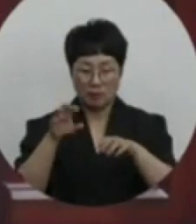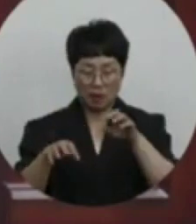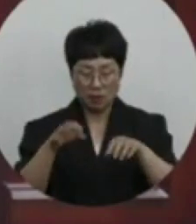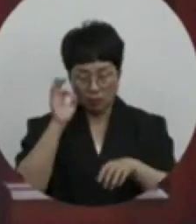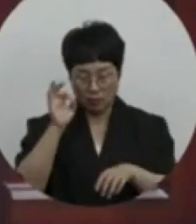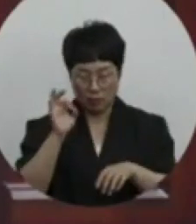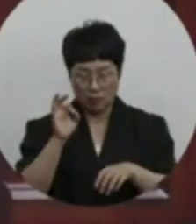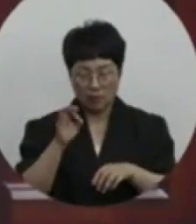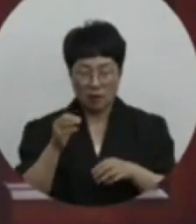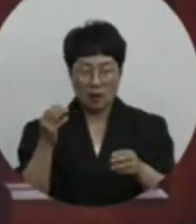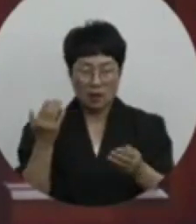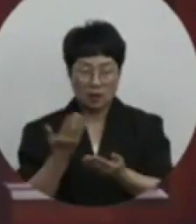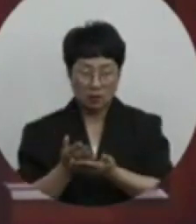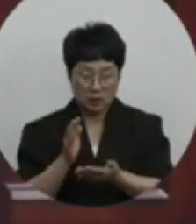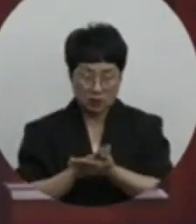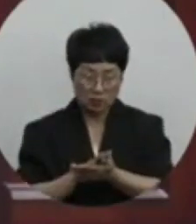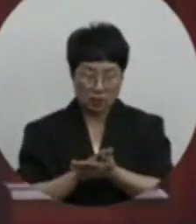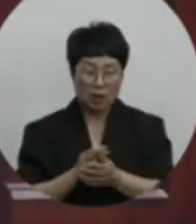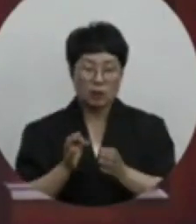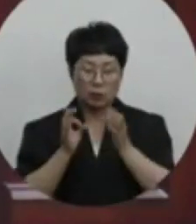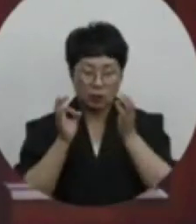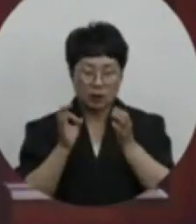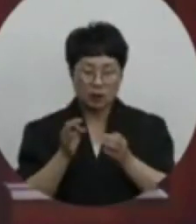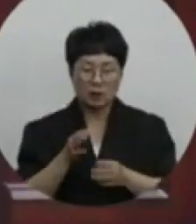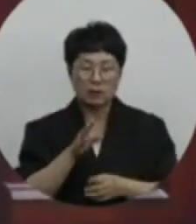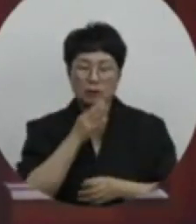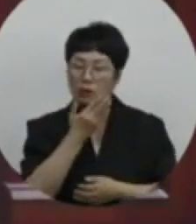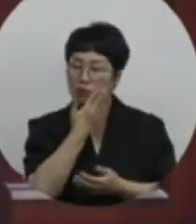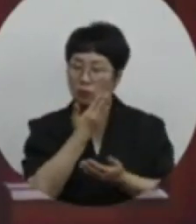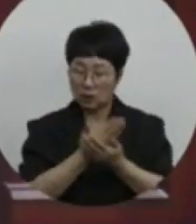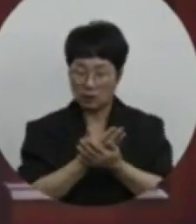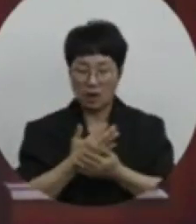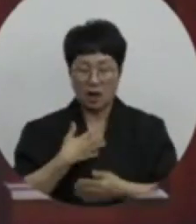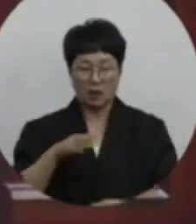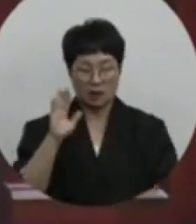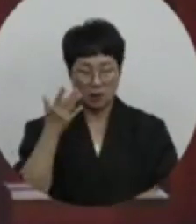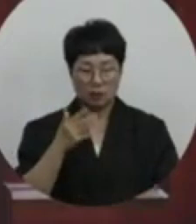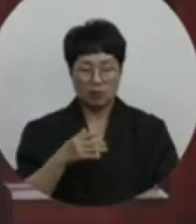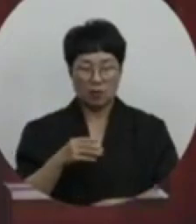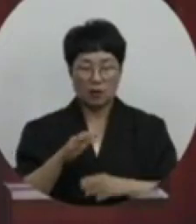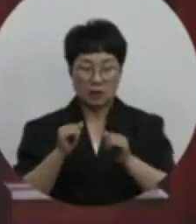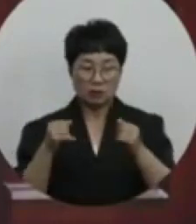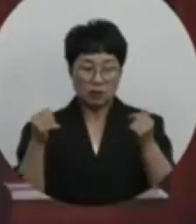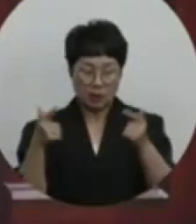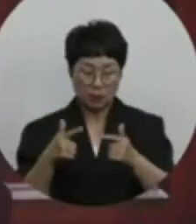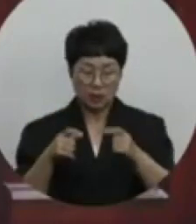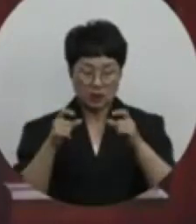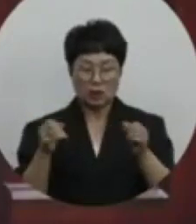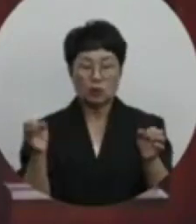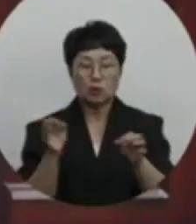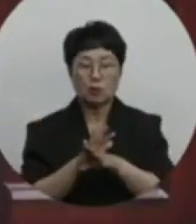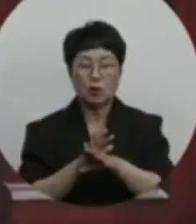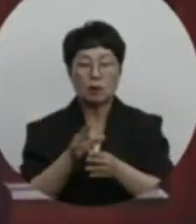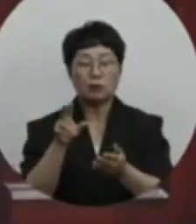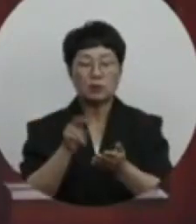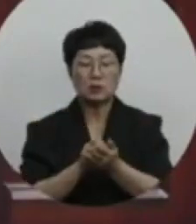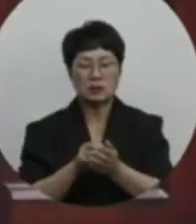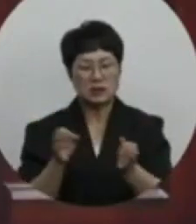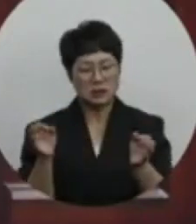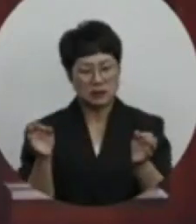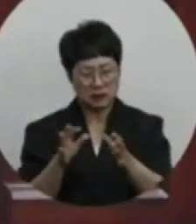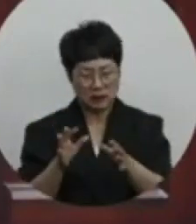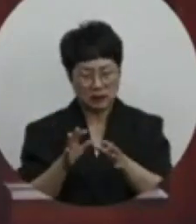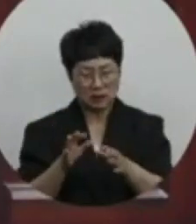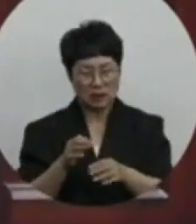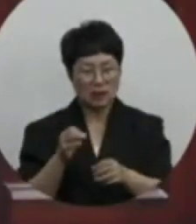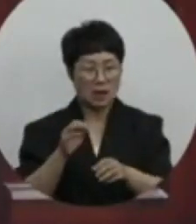노력이 얼마나 중요한지 알게 되었습니다. 인구 감소와 지역 소멸 문제를 단기간에 해결할 수